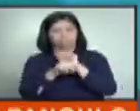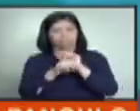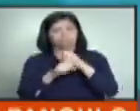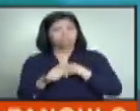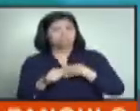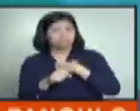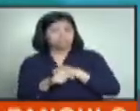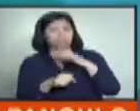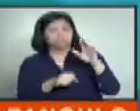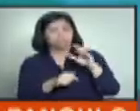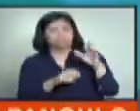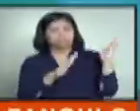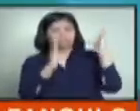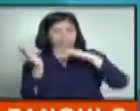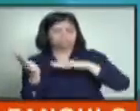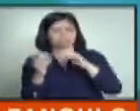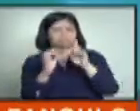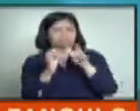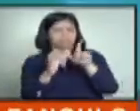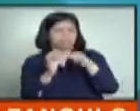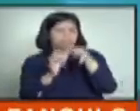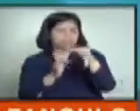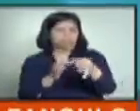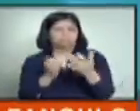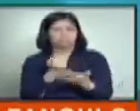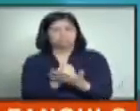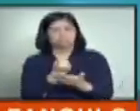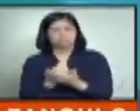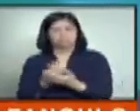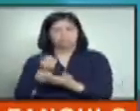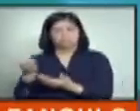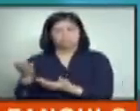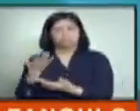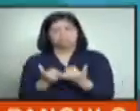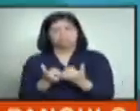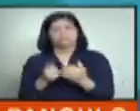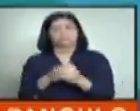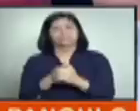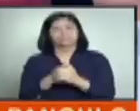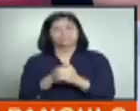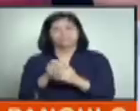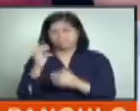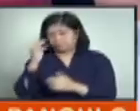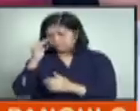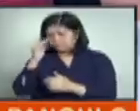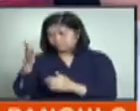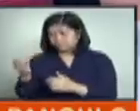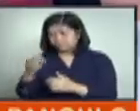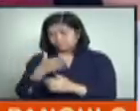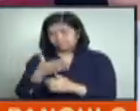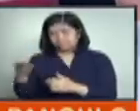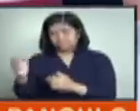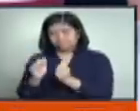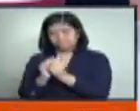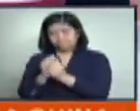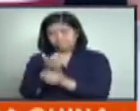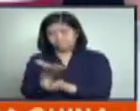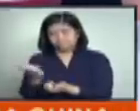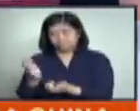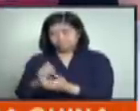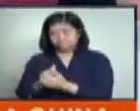ireklamo ang delayed na pasweldo sa kanila ng kanilang kumpanya. Sir Mario at sa iyong mga